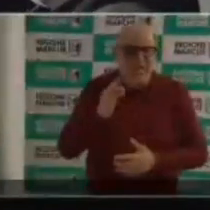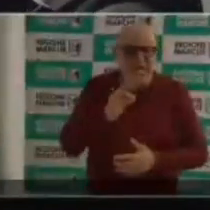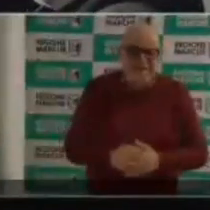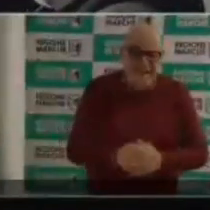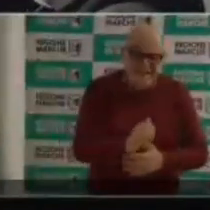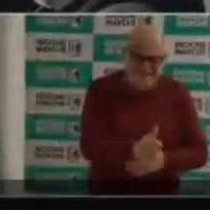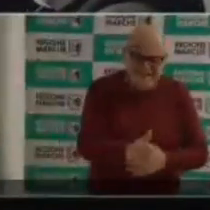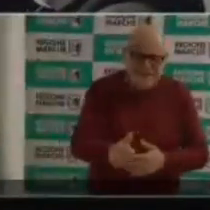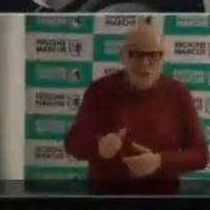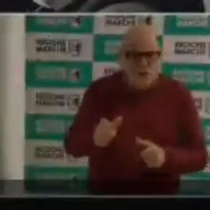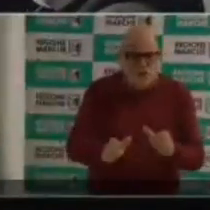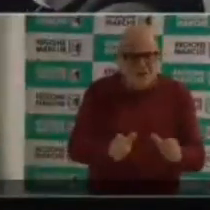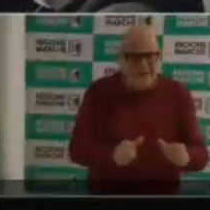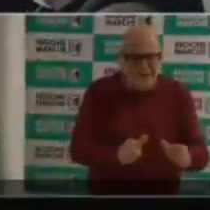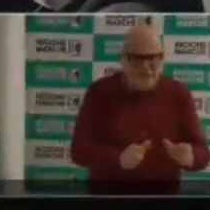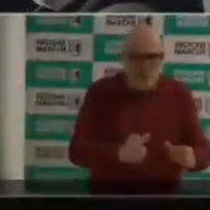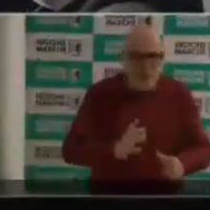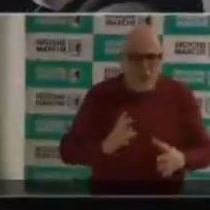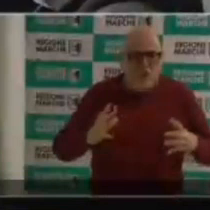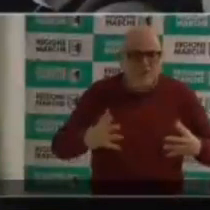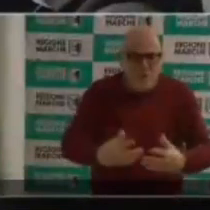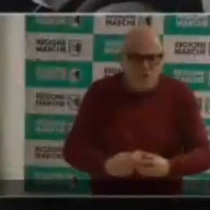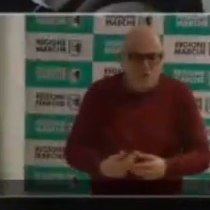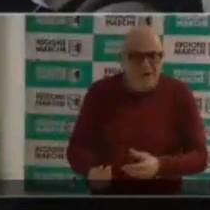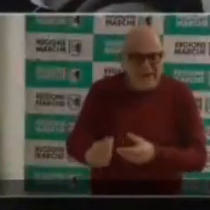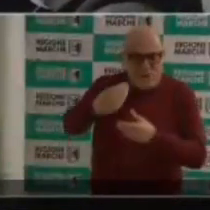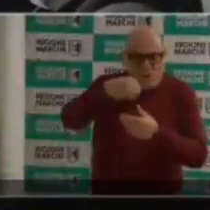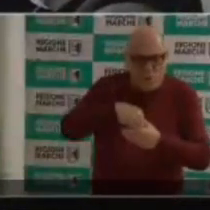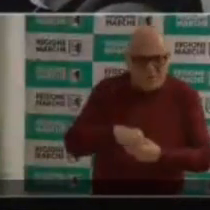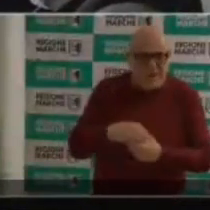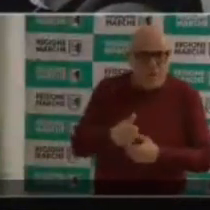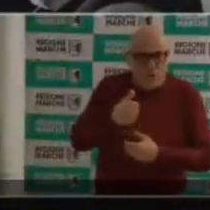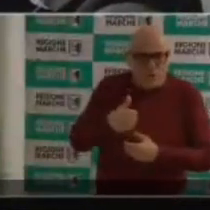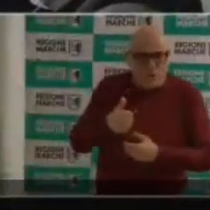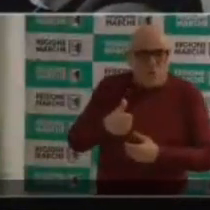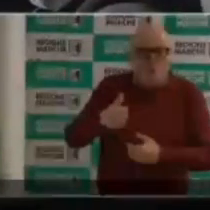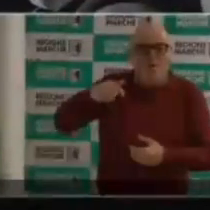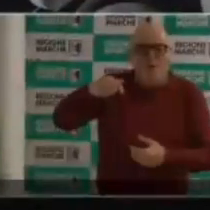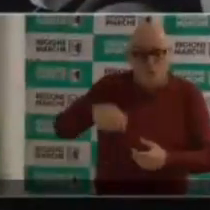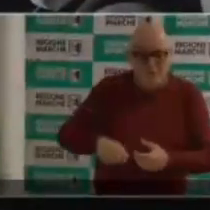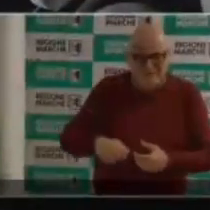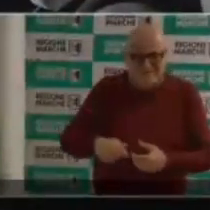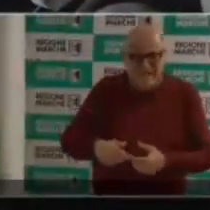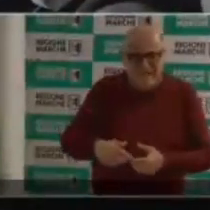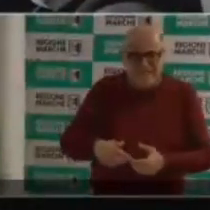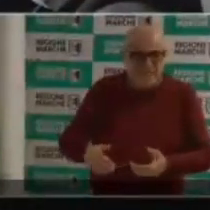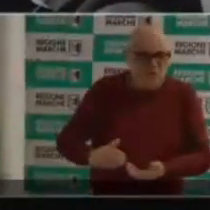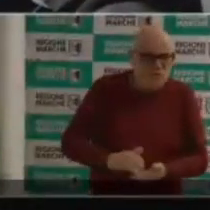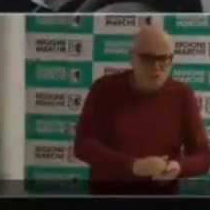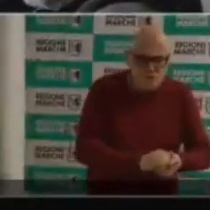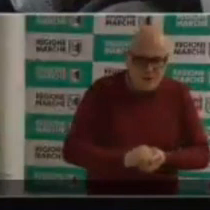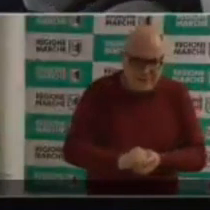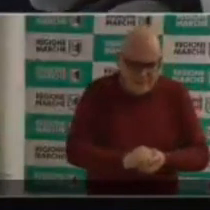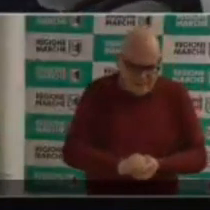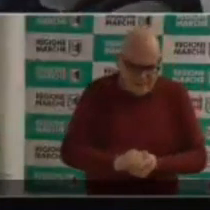di coinvolgerlo e includere ognuno all'interno di questa nostra società. Colgo l'occasione appunto anche